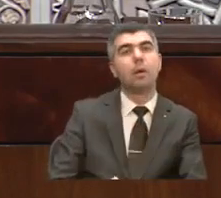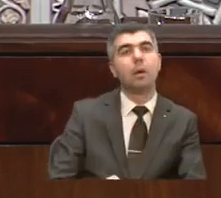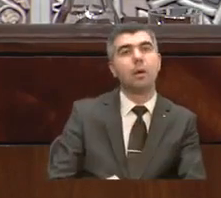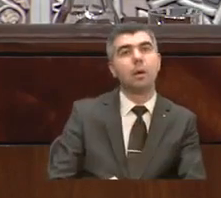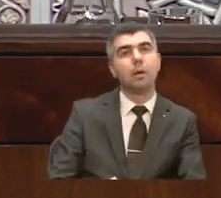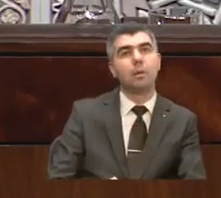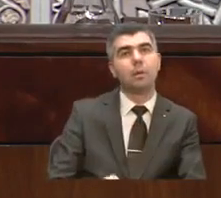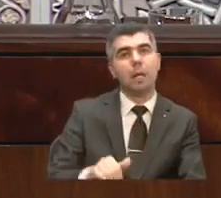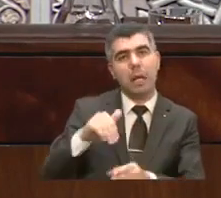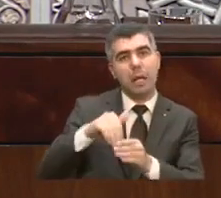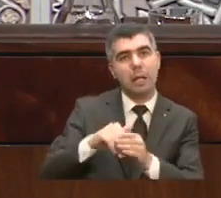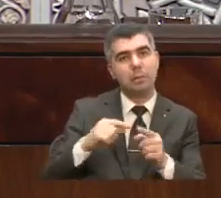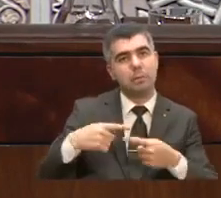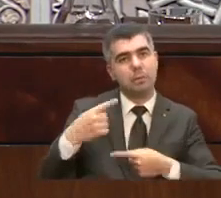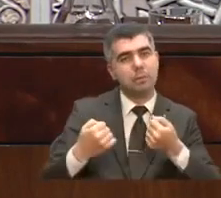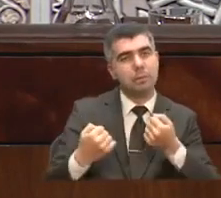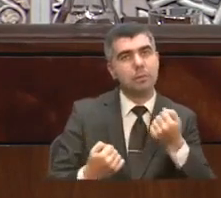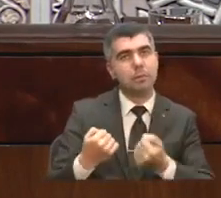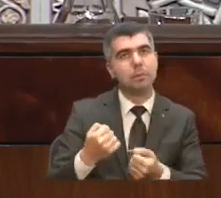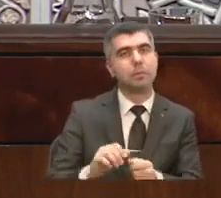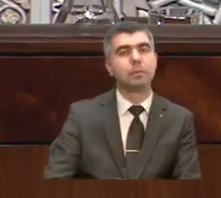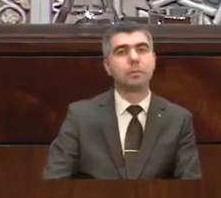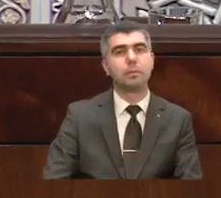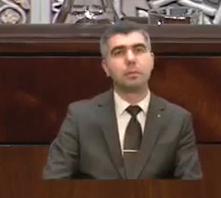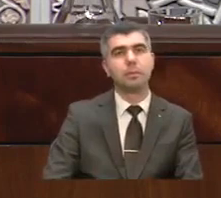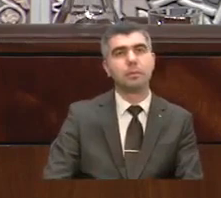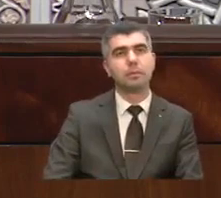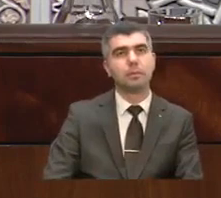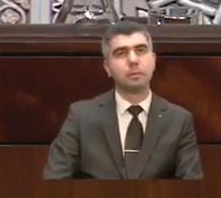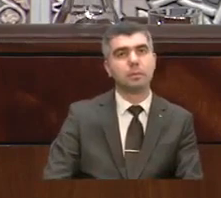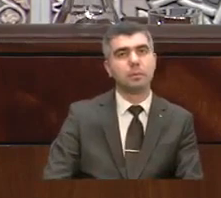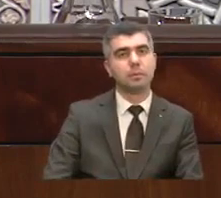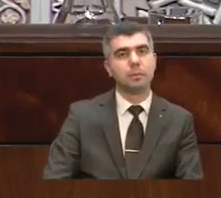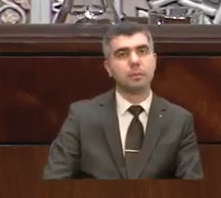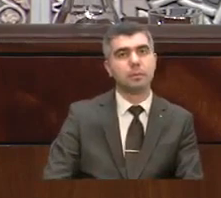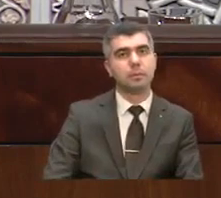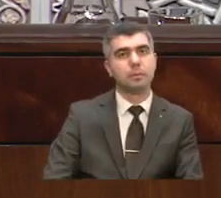من فريق الأصلة والمعاصرة. تفضل سيد نائب.